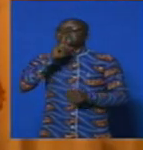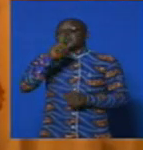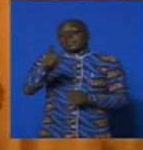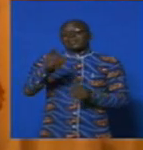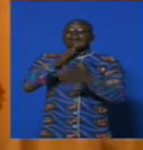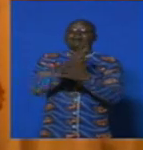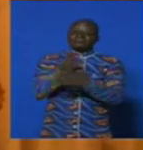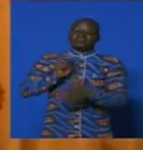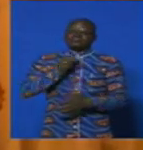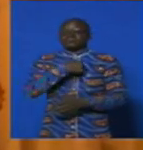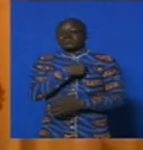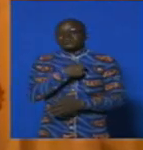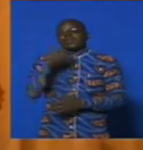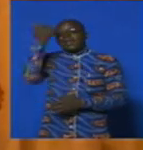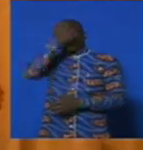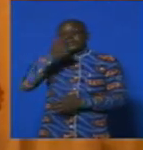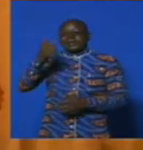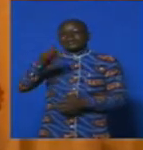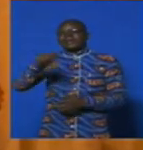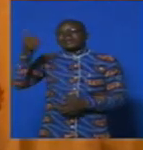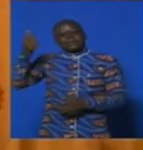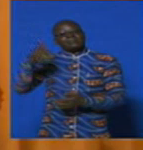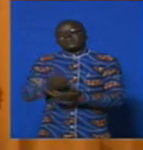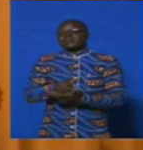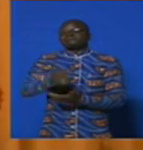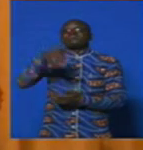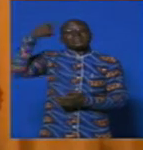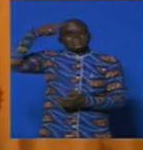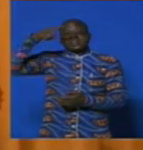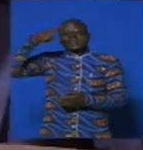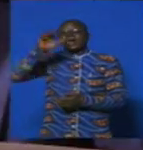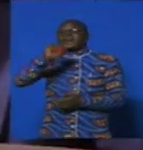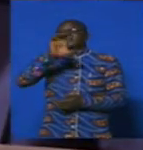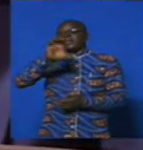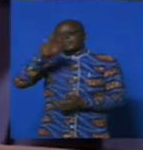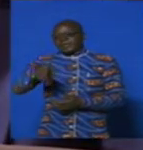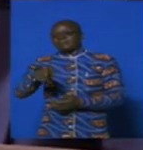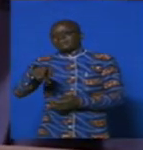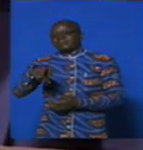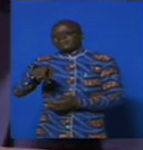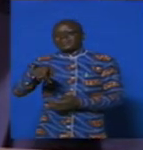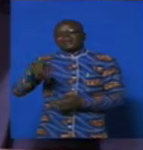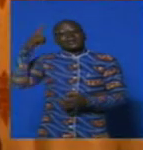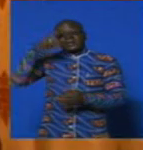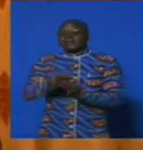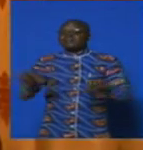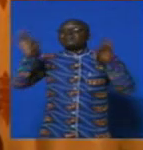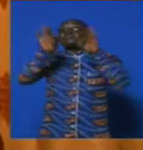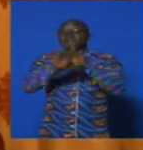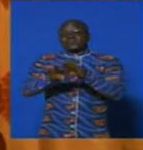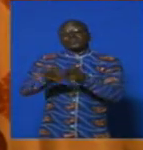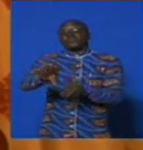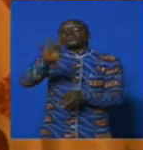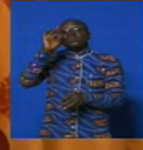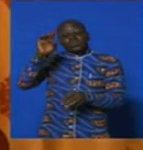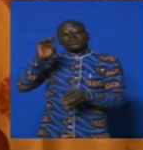nous, l'Afrique et les ACP, dans le cadre des ACP-UE. Et il est important qu'on trouve de nouveaux